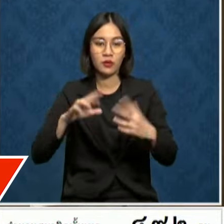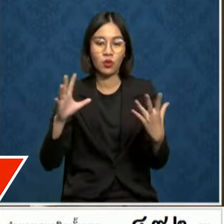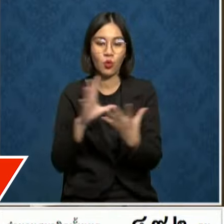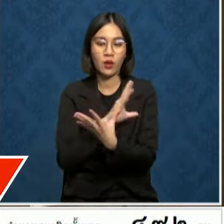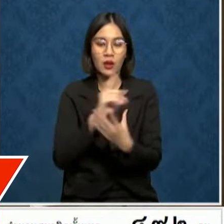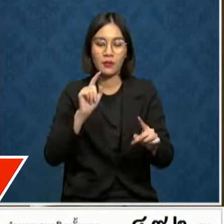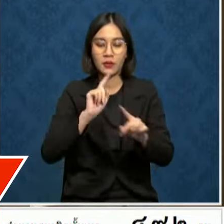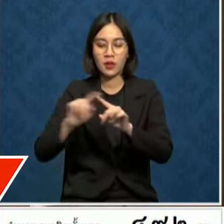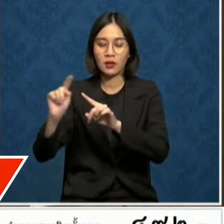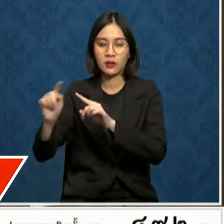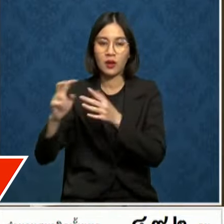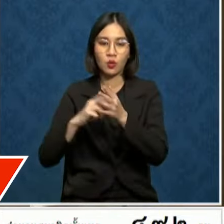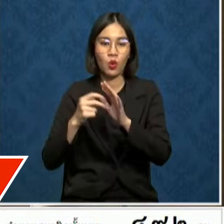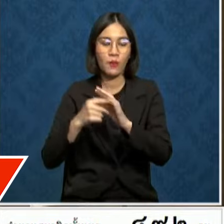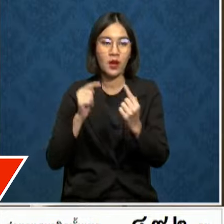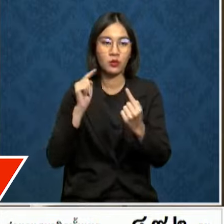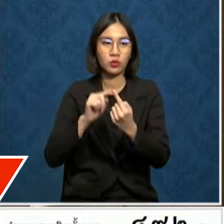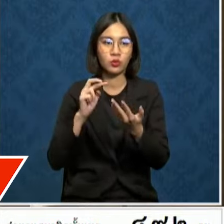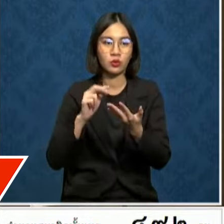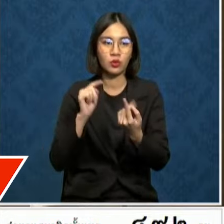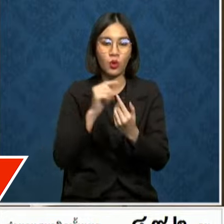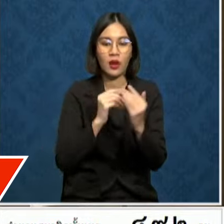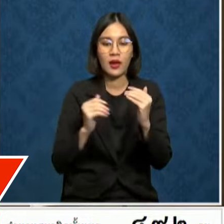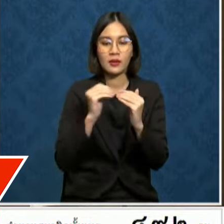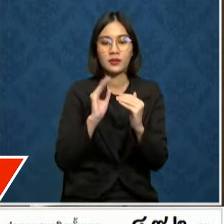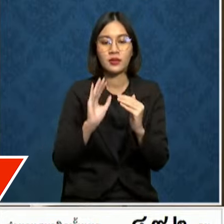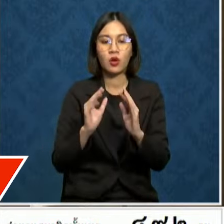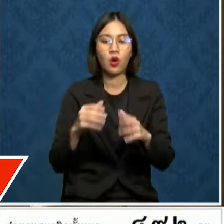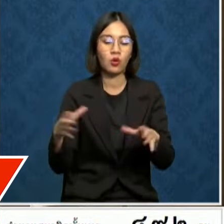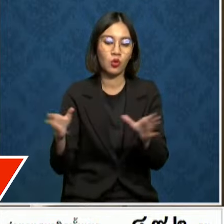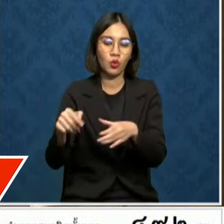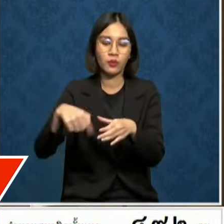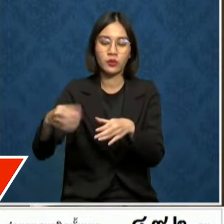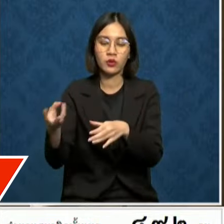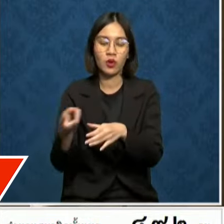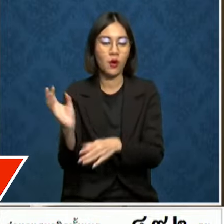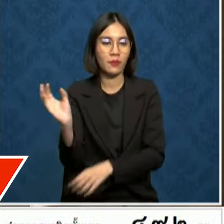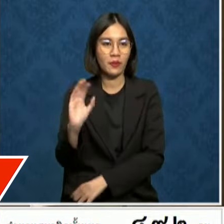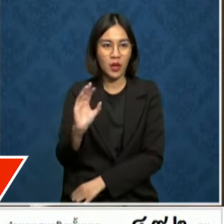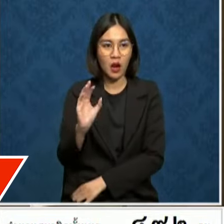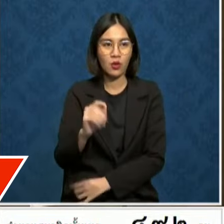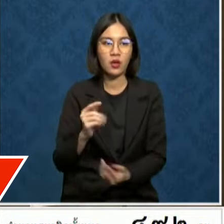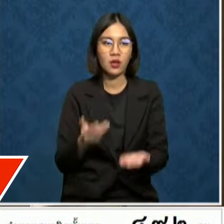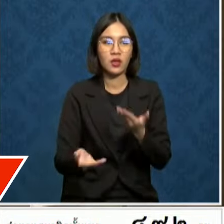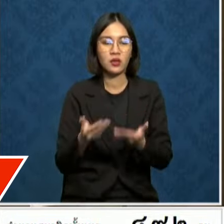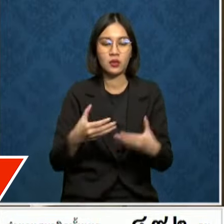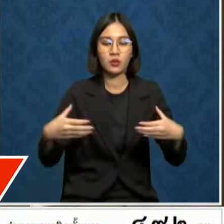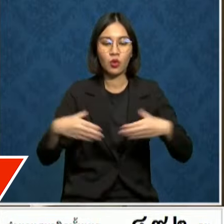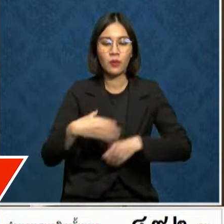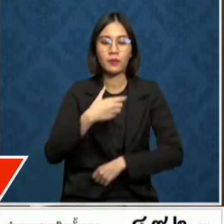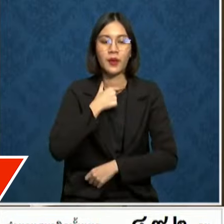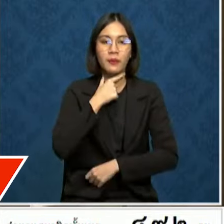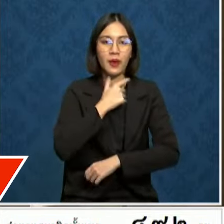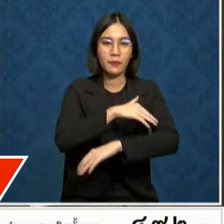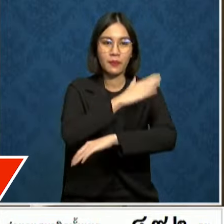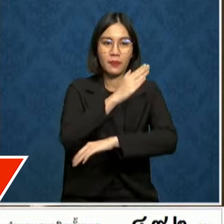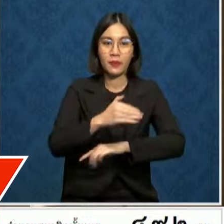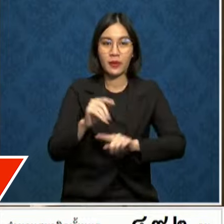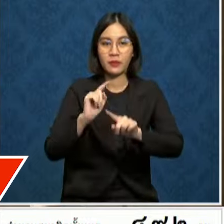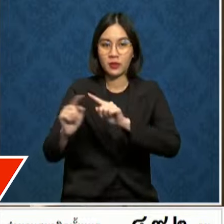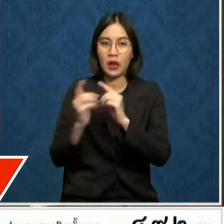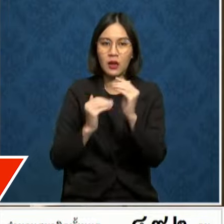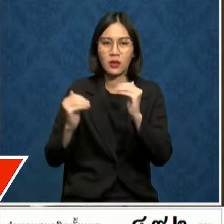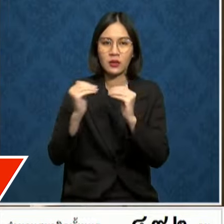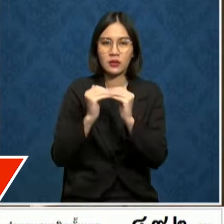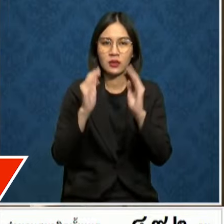พหุวัฒนธรรมไม่ควรรจะต้องแลกมาด้วยสิทธิของชนกลุ่มน้อยหรือสิทธิของชนเผ่าพื้นเมืองนะฮะไม่ว่าสิทธิ